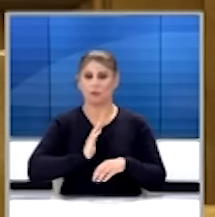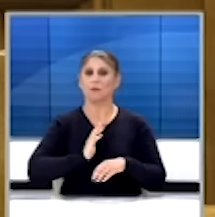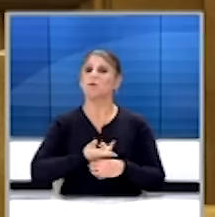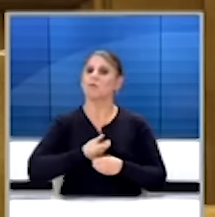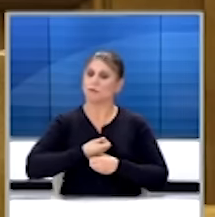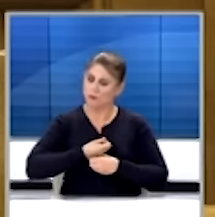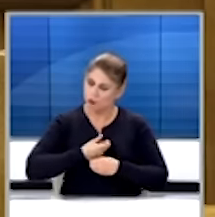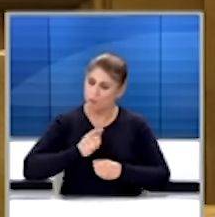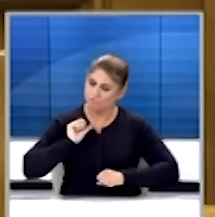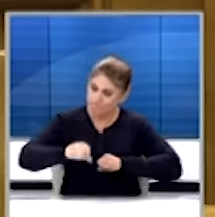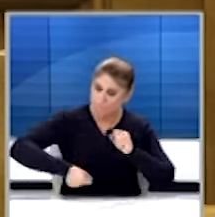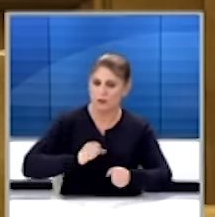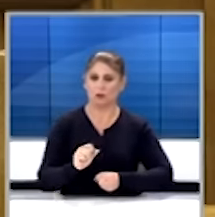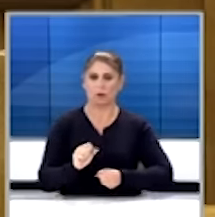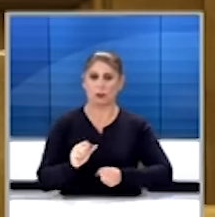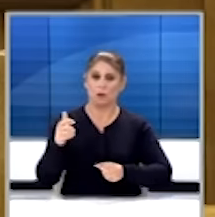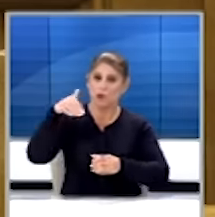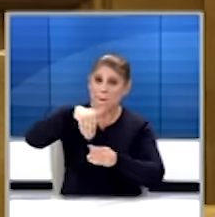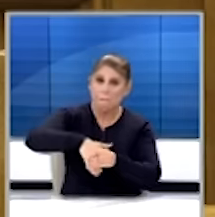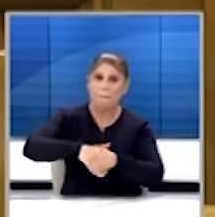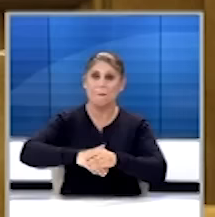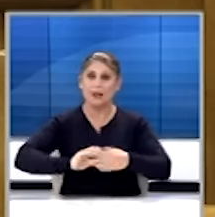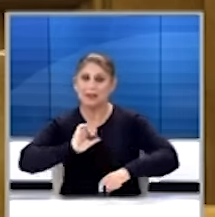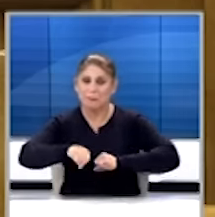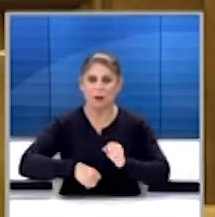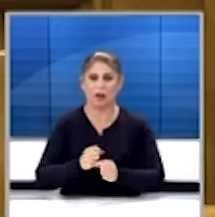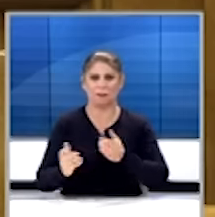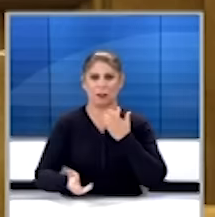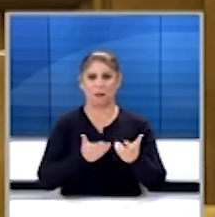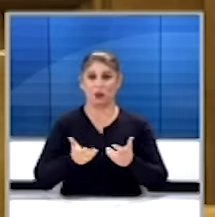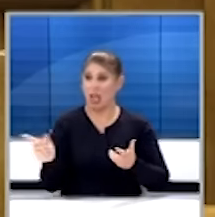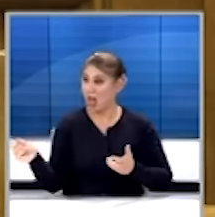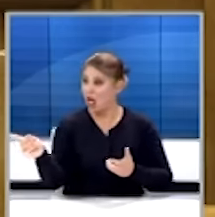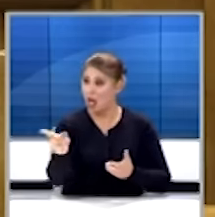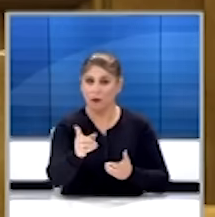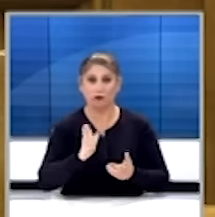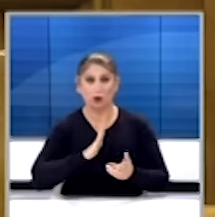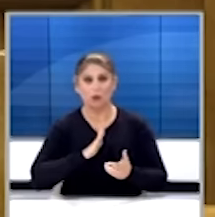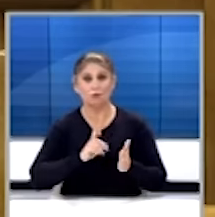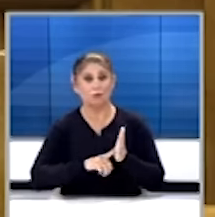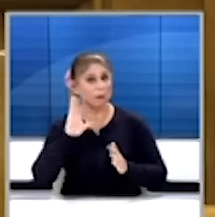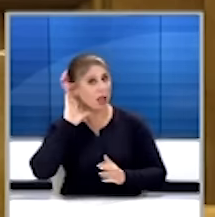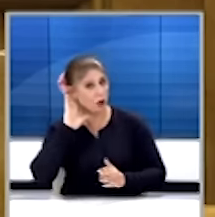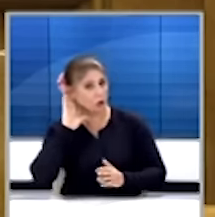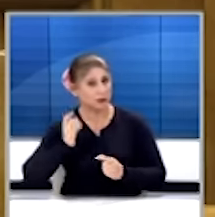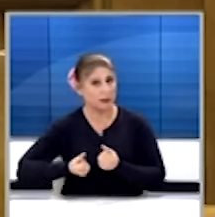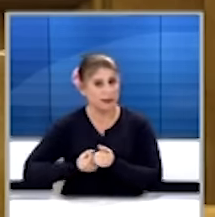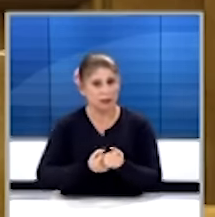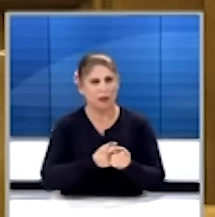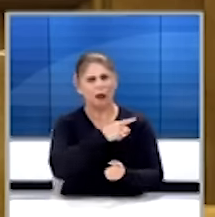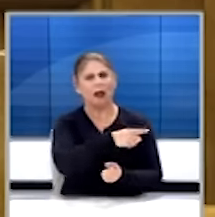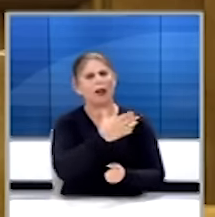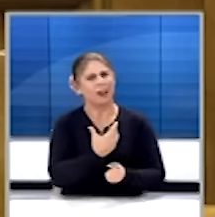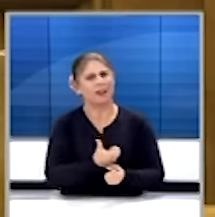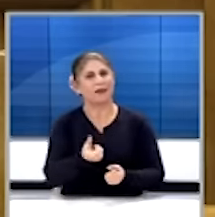αυτές τις μάχες, που είναι μέσα στη μάχη με τη φωτιά. Αυτόν δηλαδή που θα έπρεπε να ακούτε, να στηρίζετε, αλλά εσείς